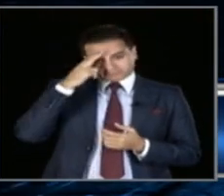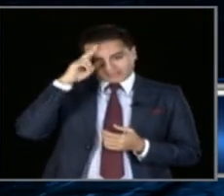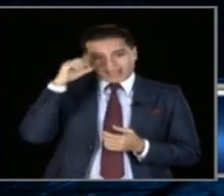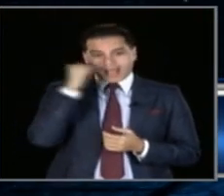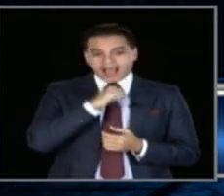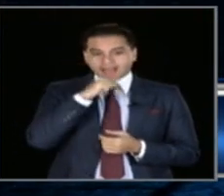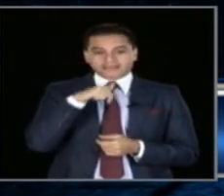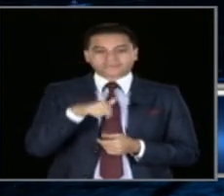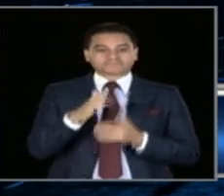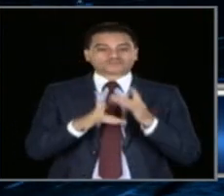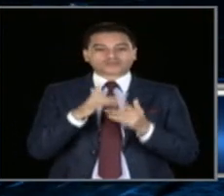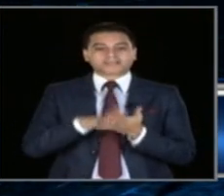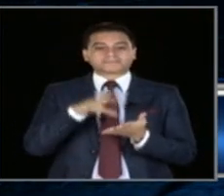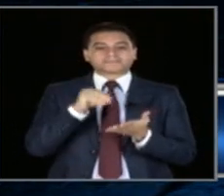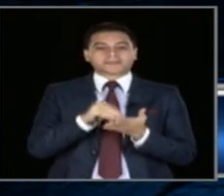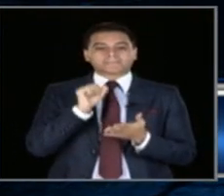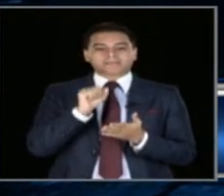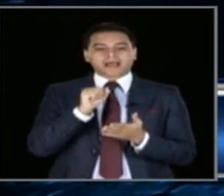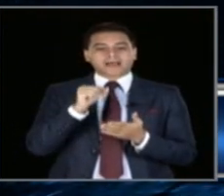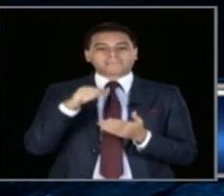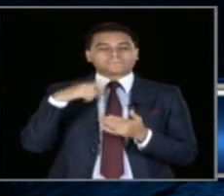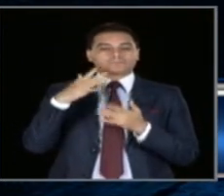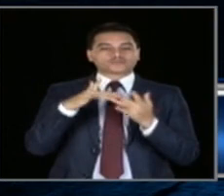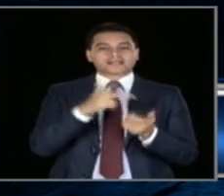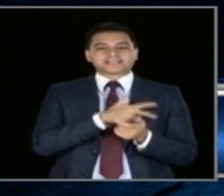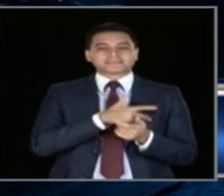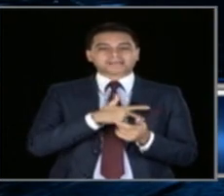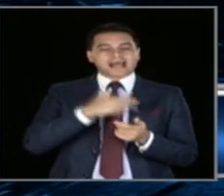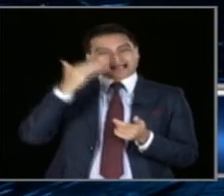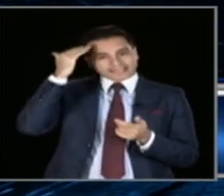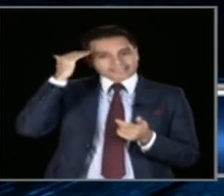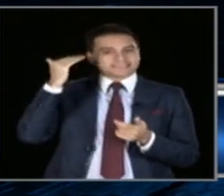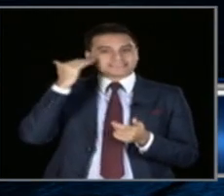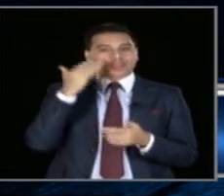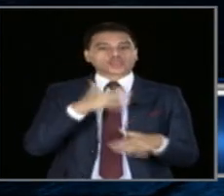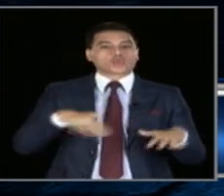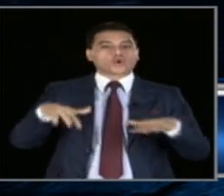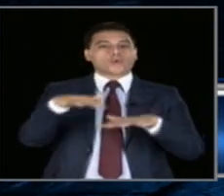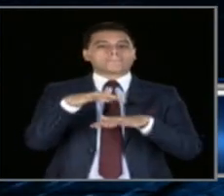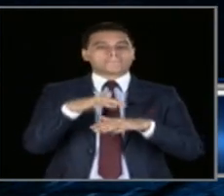من الذي غنى تتر البدايه لمسلسل ستهم؟